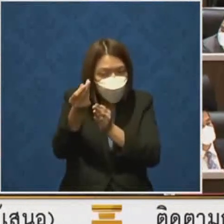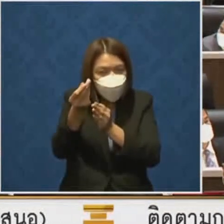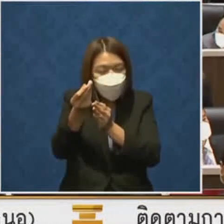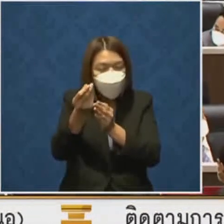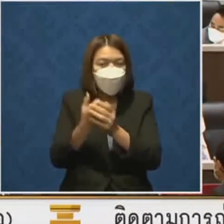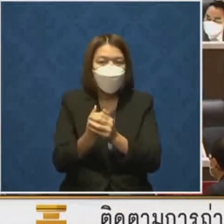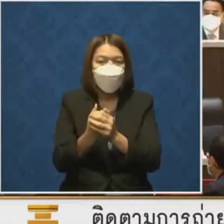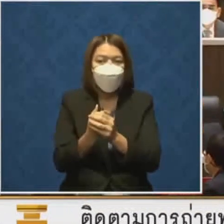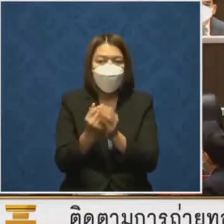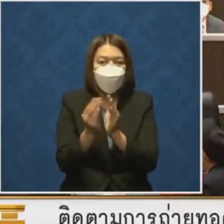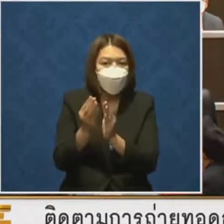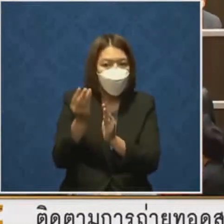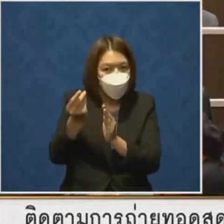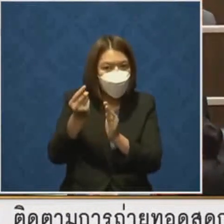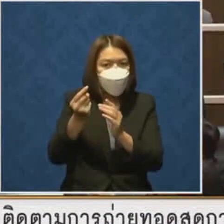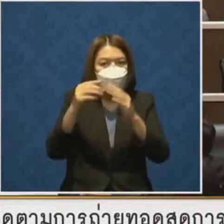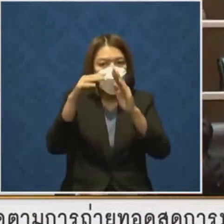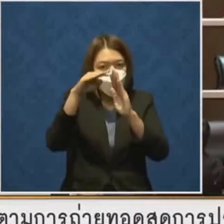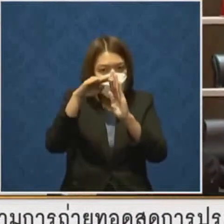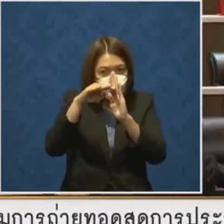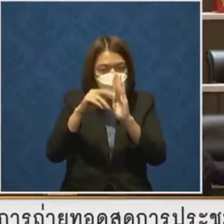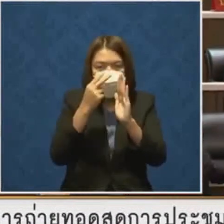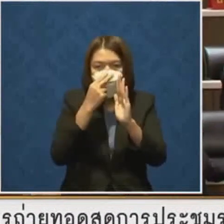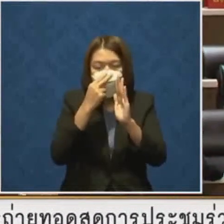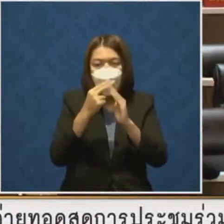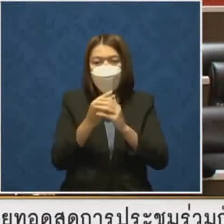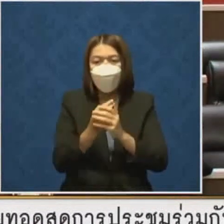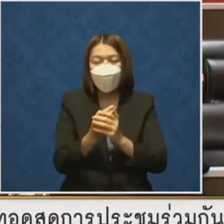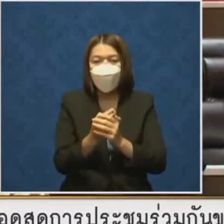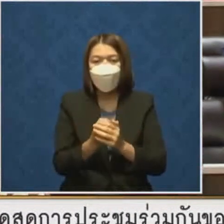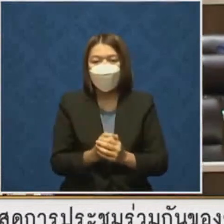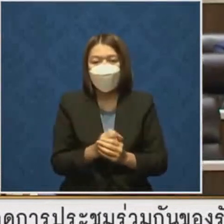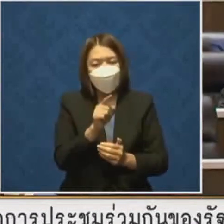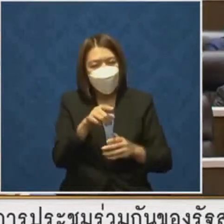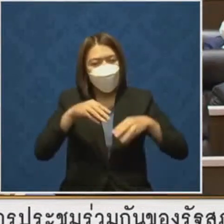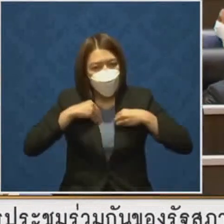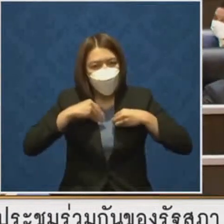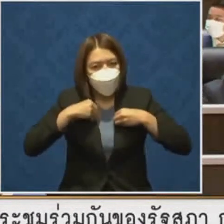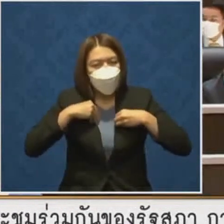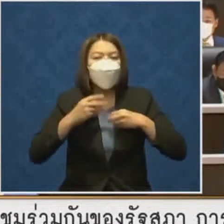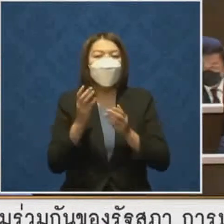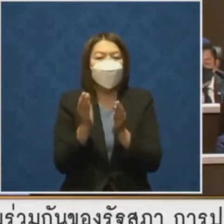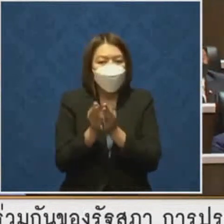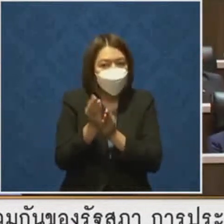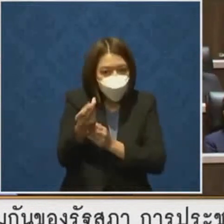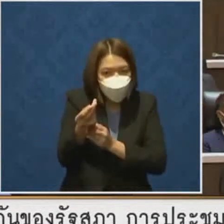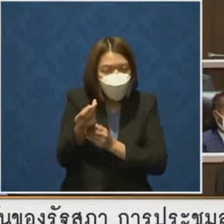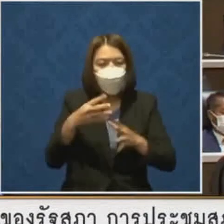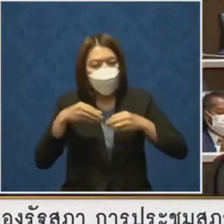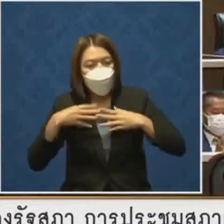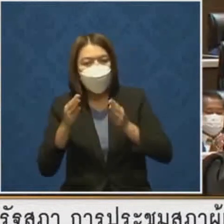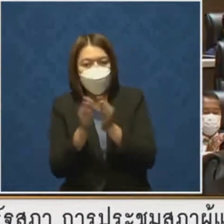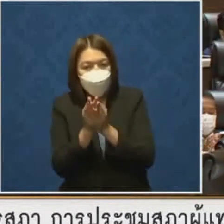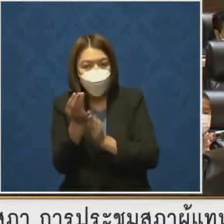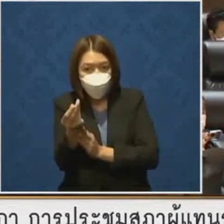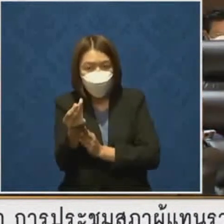งับใส่นั่นหลังจากที่มีภาพปรากฏลายหลุดที่ว่าน่ะมีการรับเงินรับทองเกิน 3,000